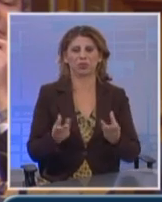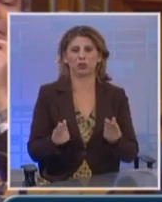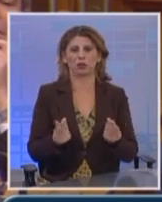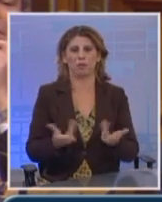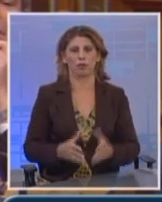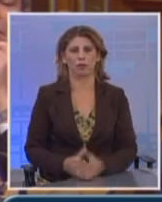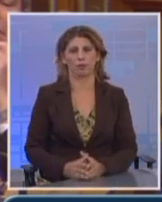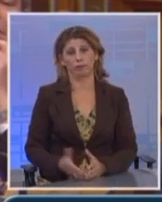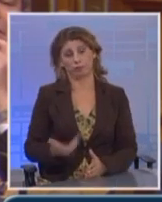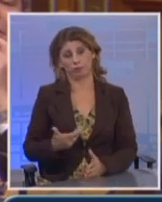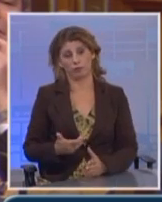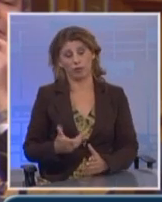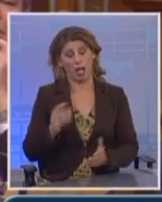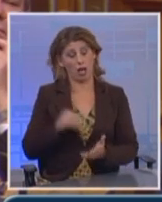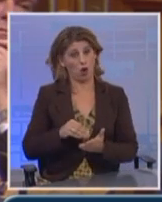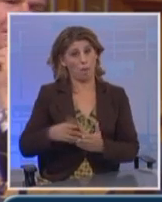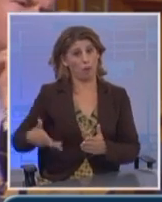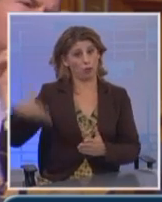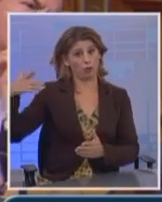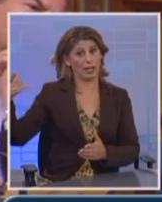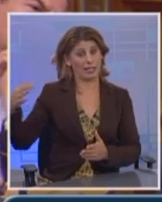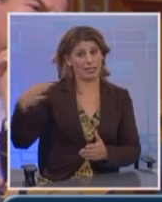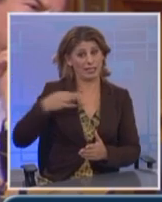Και επίσης ότι